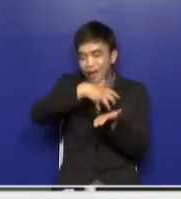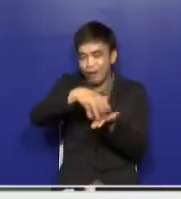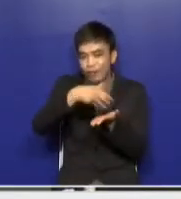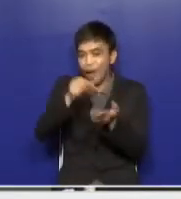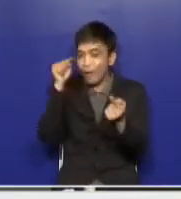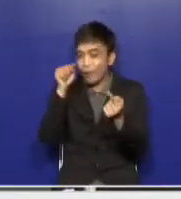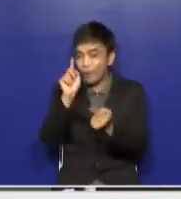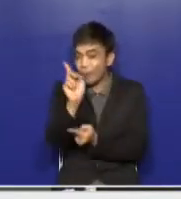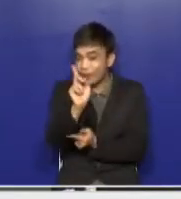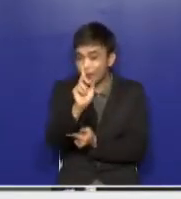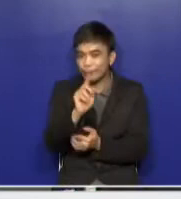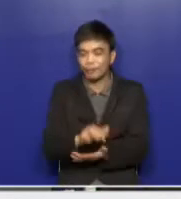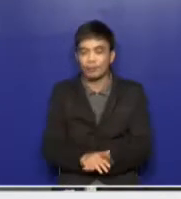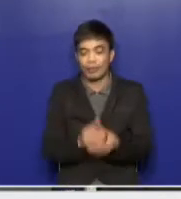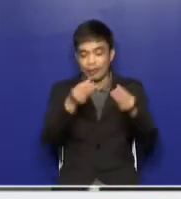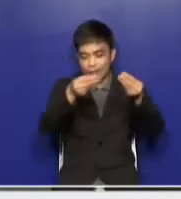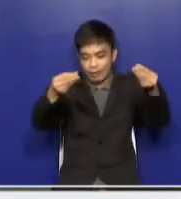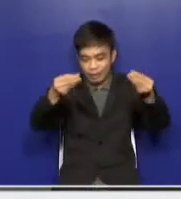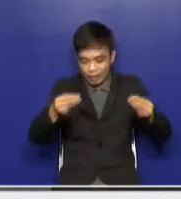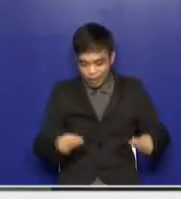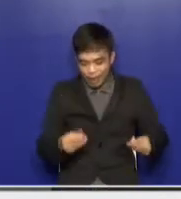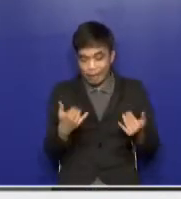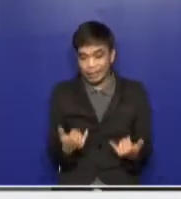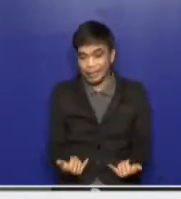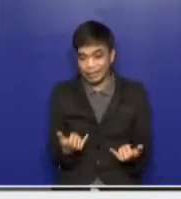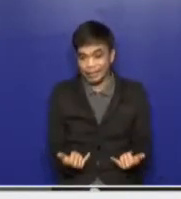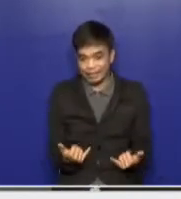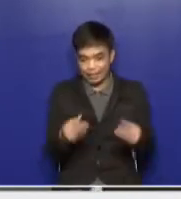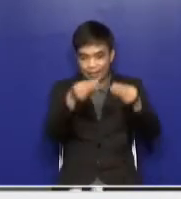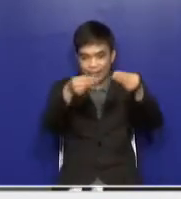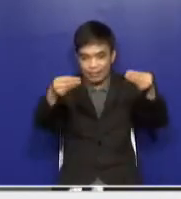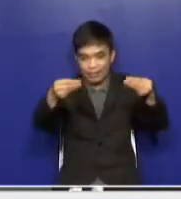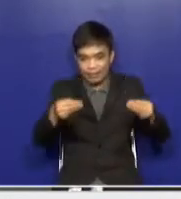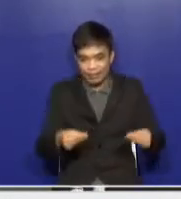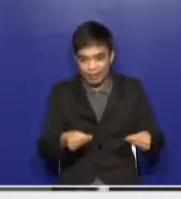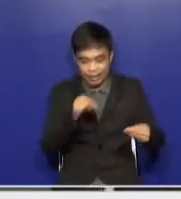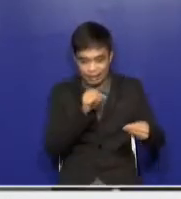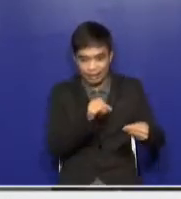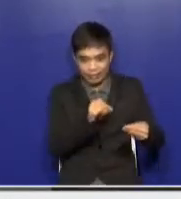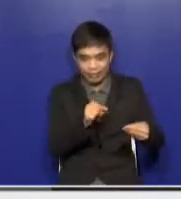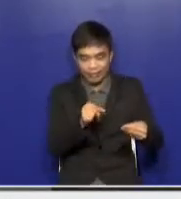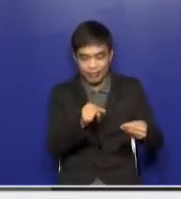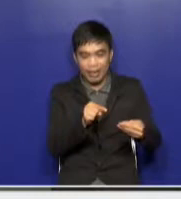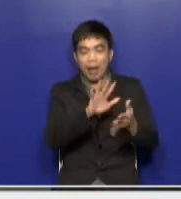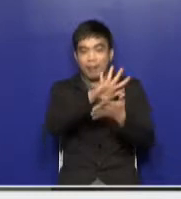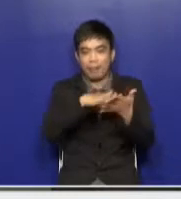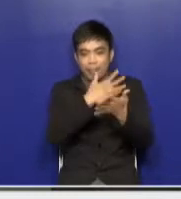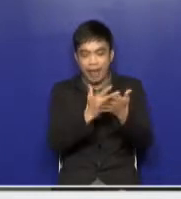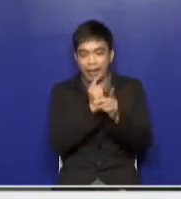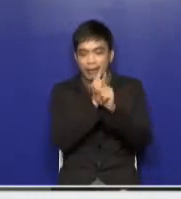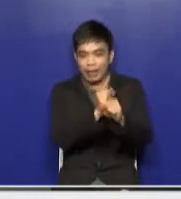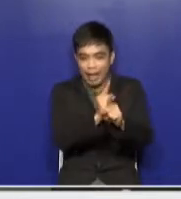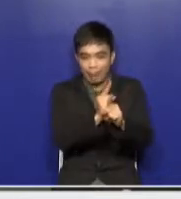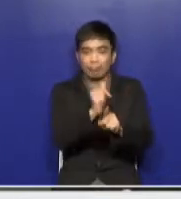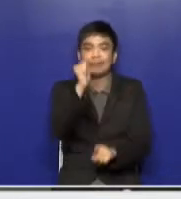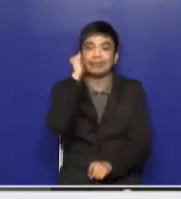ครับว่าการรายงานในครั้งนี้นะครับเป็นการรายงานตามแผนการปฏิรูปฉบับเดิมนะครับซึ่